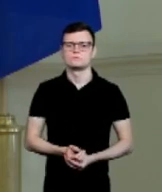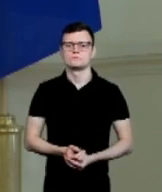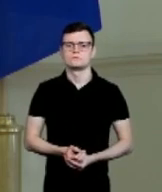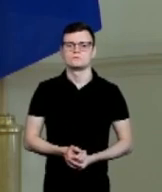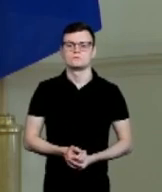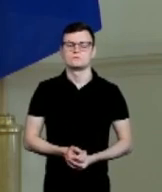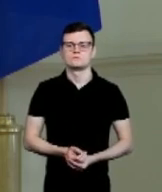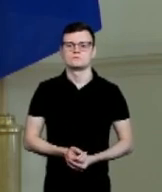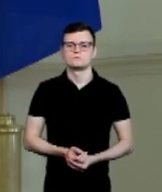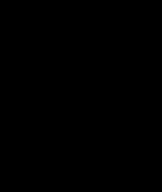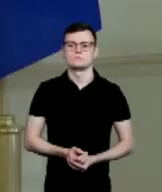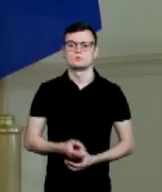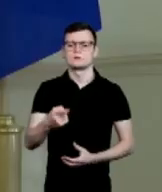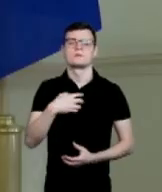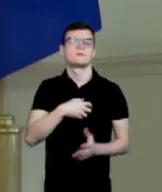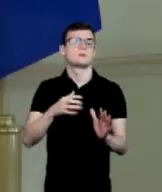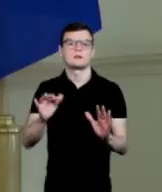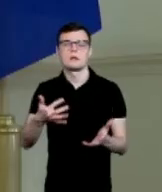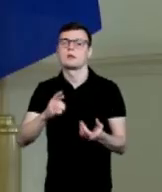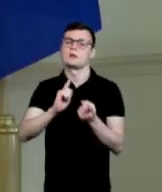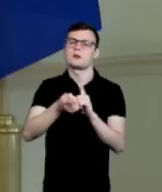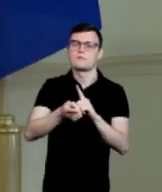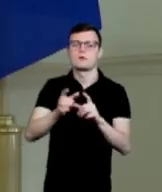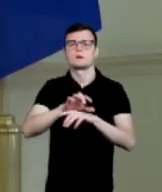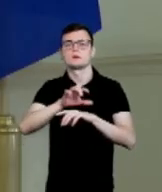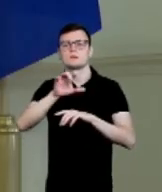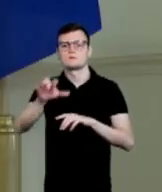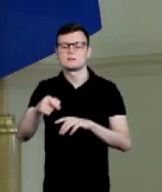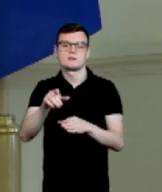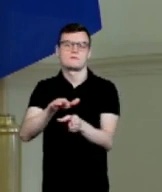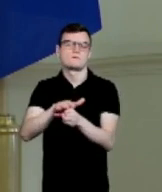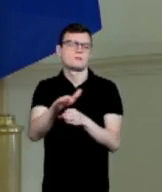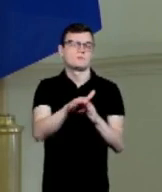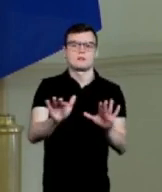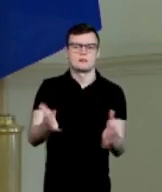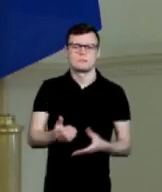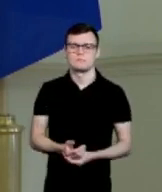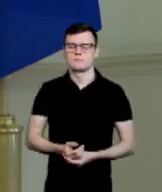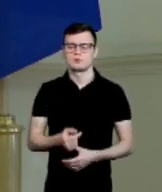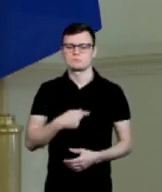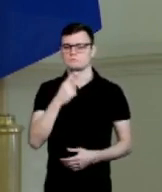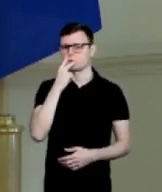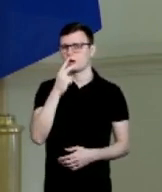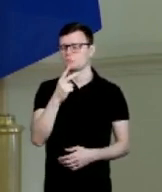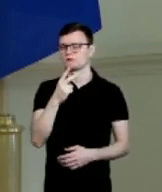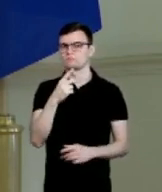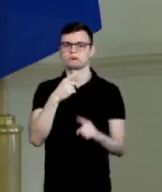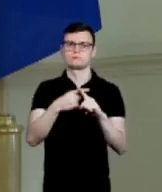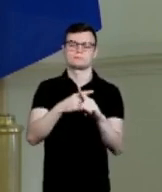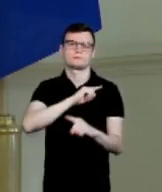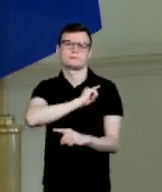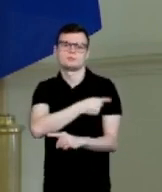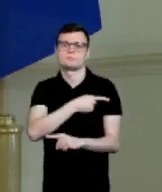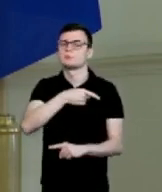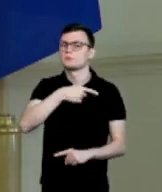svarbu, kad reformos ir investicijos yra įgyvendinamos. Čia matau daug stiprybių. Matau, kad